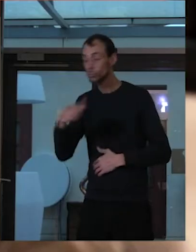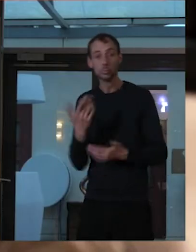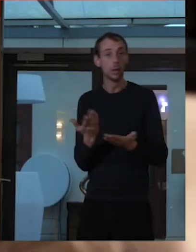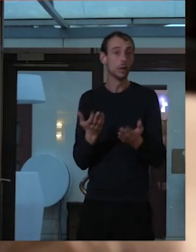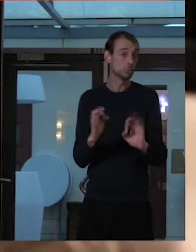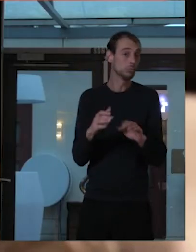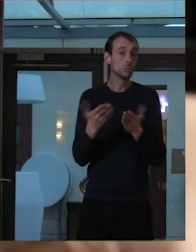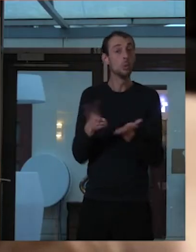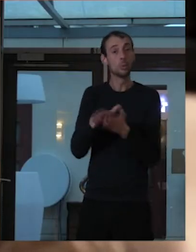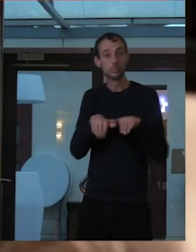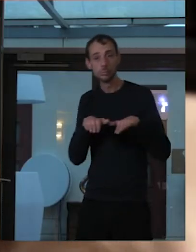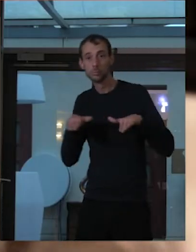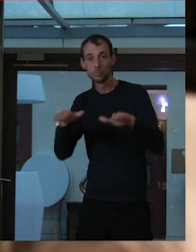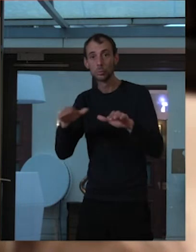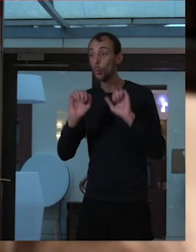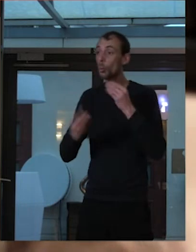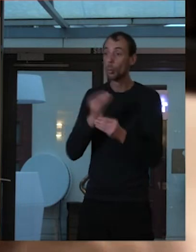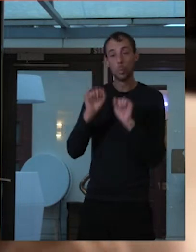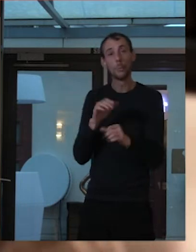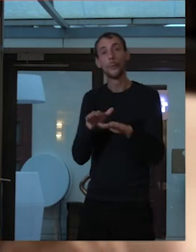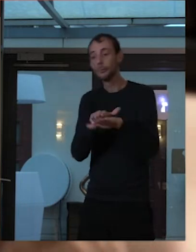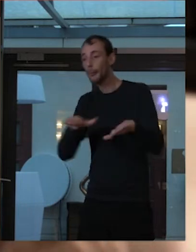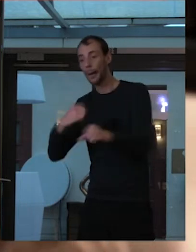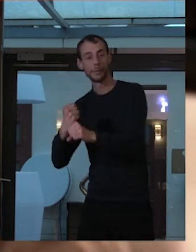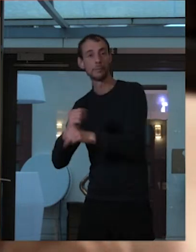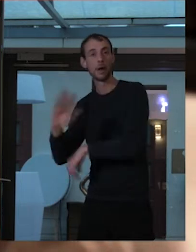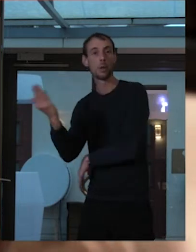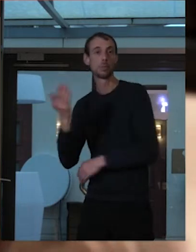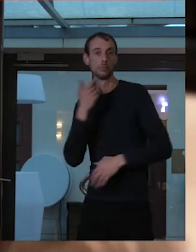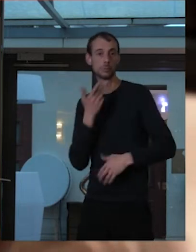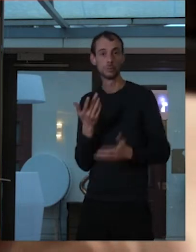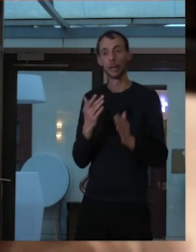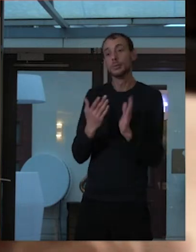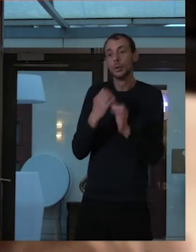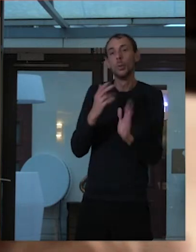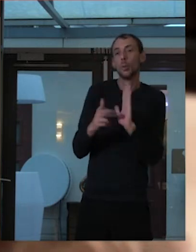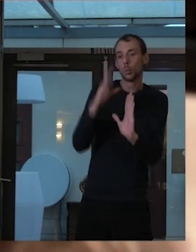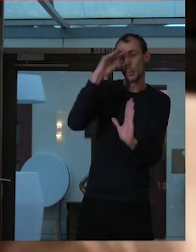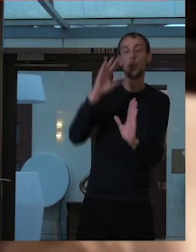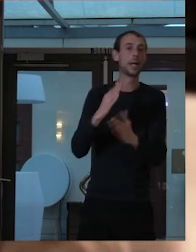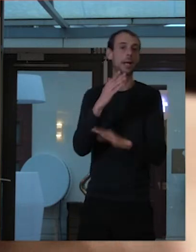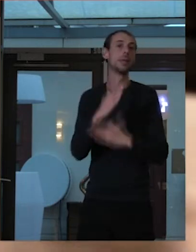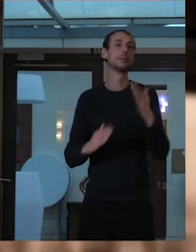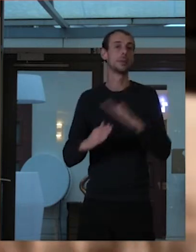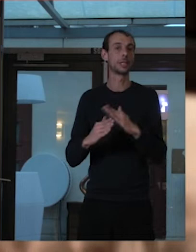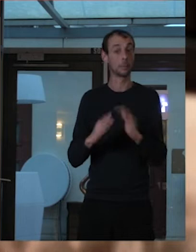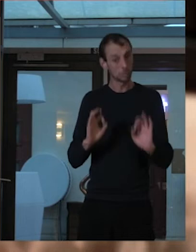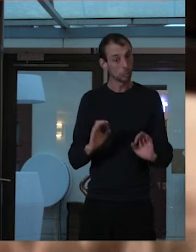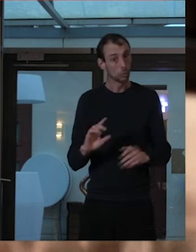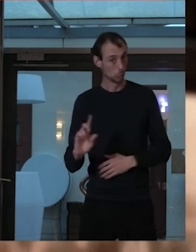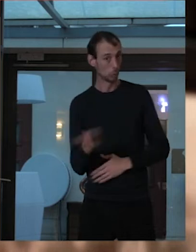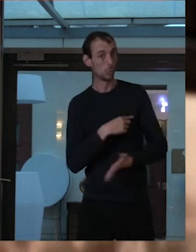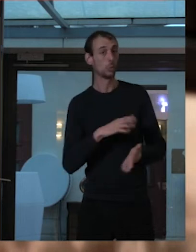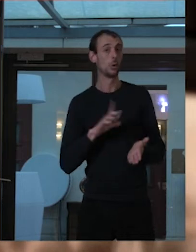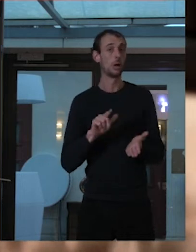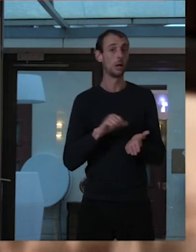à côté, qui ont un contrat professionnel, mais qui est réalisé du coup à temps partiel. Mais elles sont toutes, oui, payées.